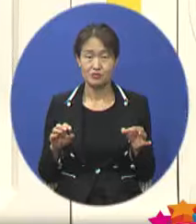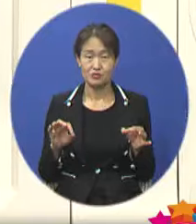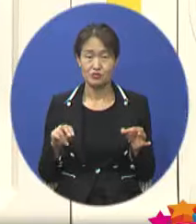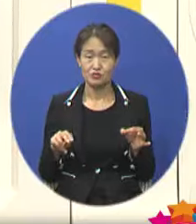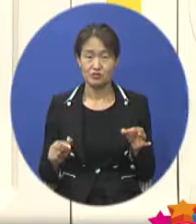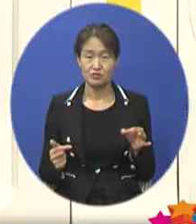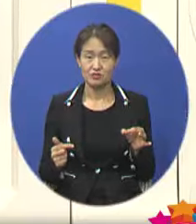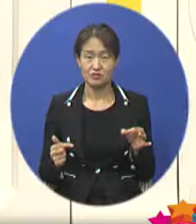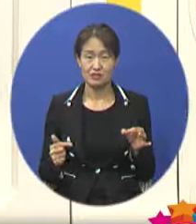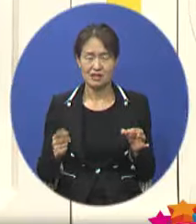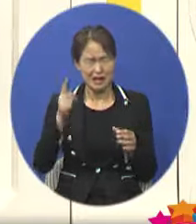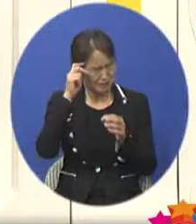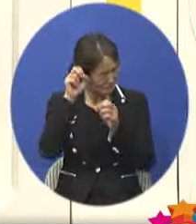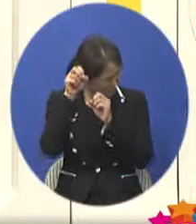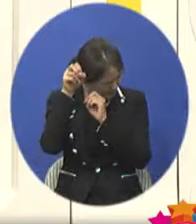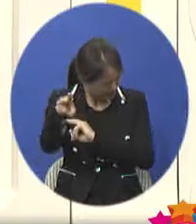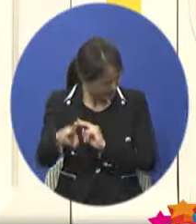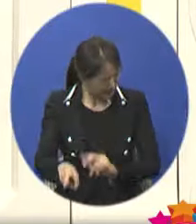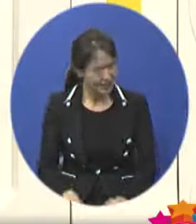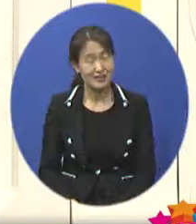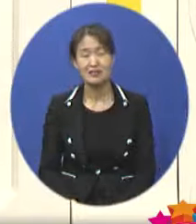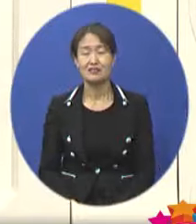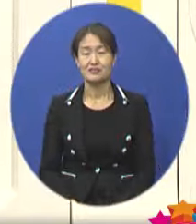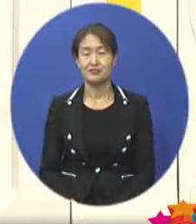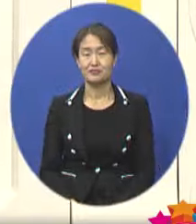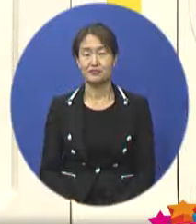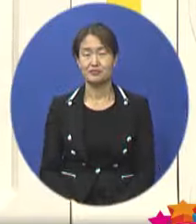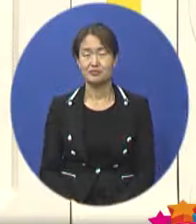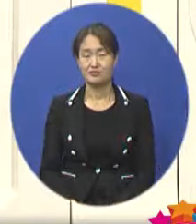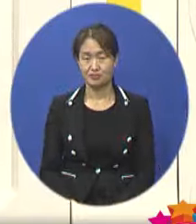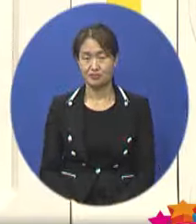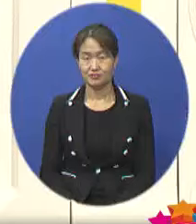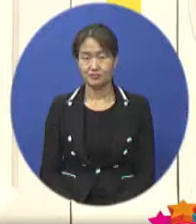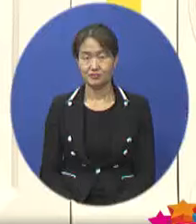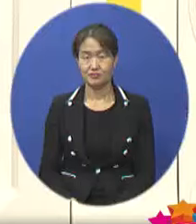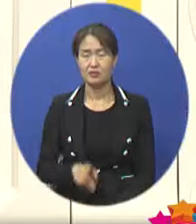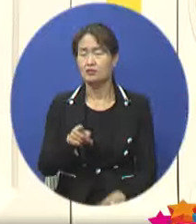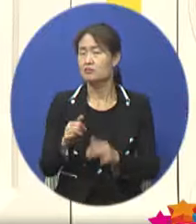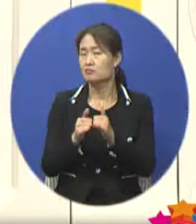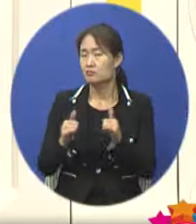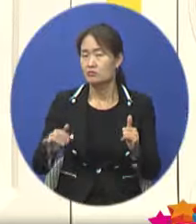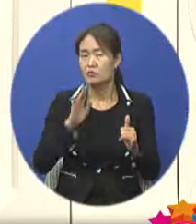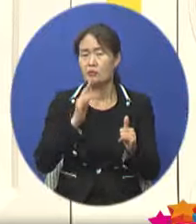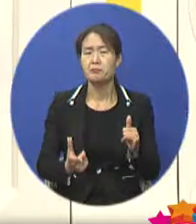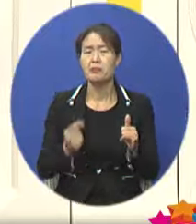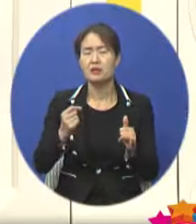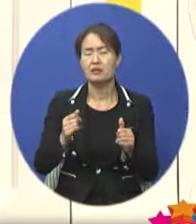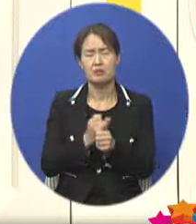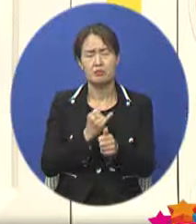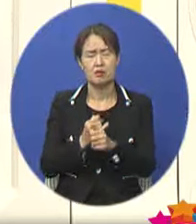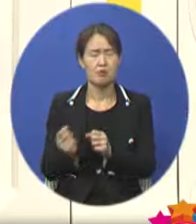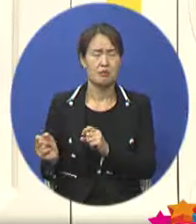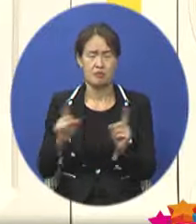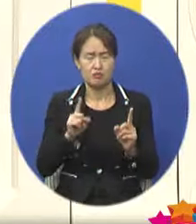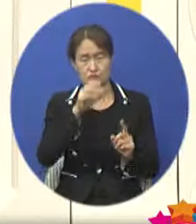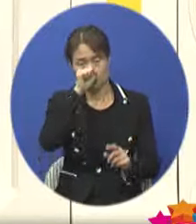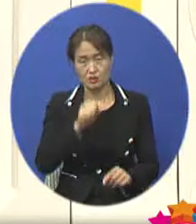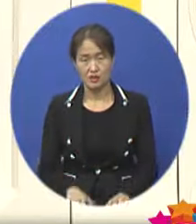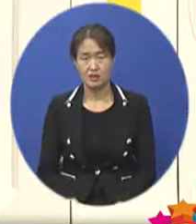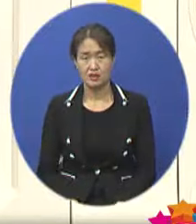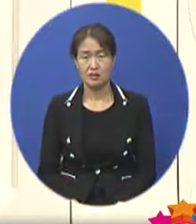김윤. 아 갑자기 생각이 안 나네. 이게 나. 아무튼 그분이. 네. 아이고 남편분 빨리 쾌유 하셨으면 네. 좋겠어요. 아무튼 네. 걱정이